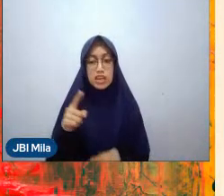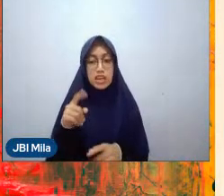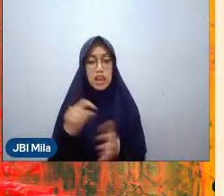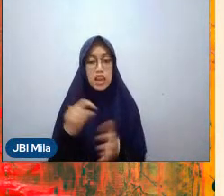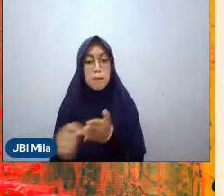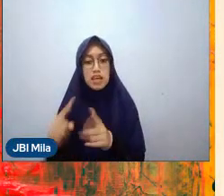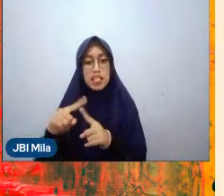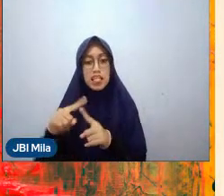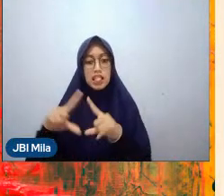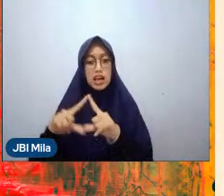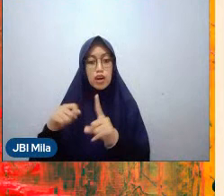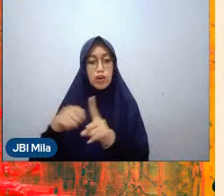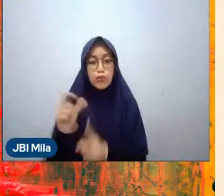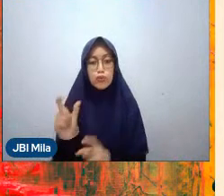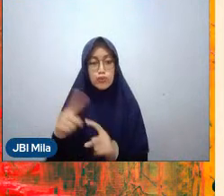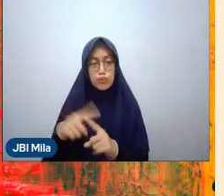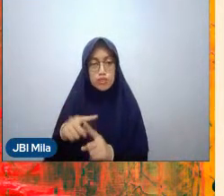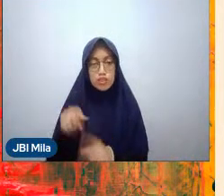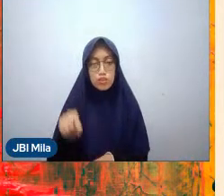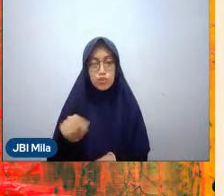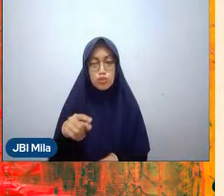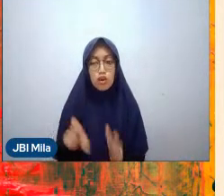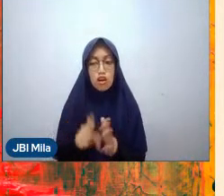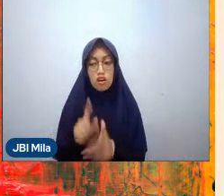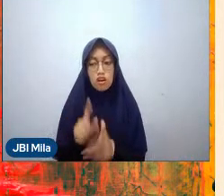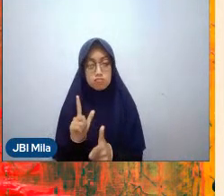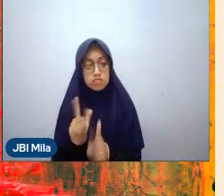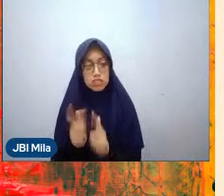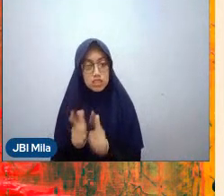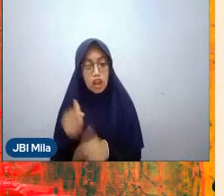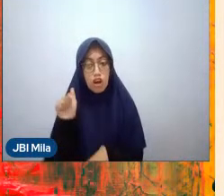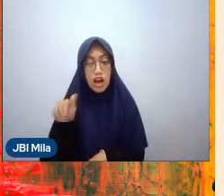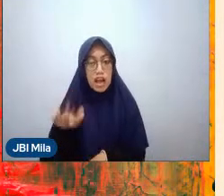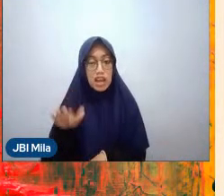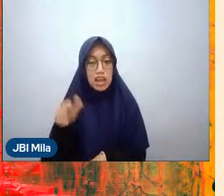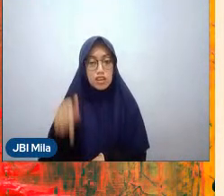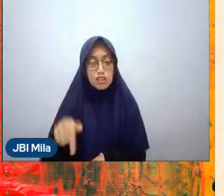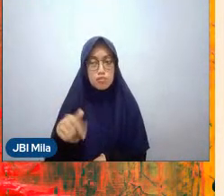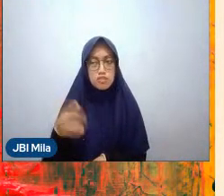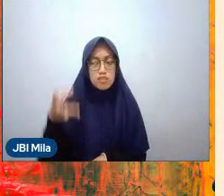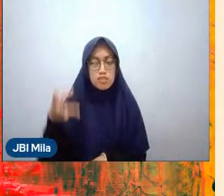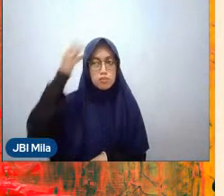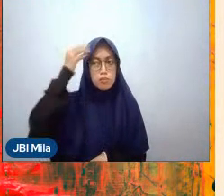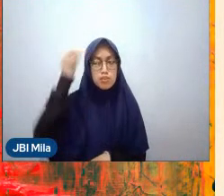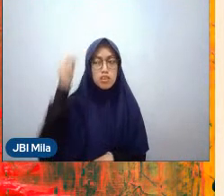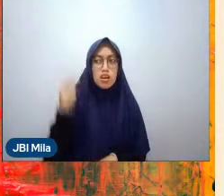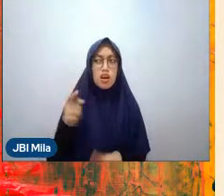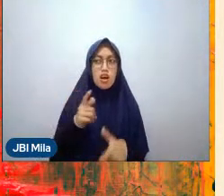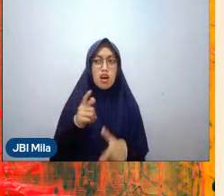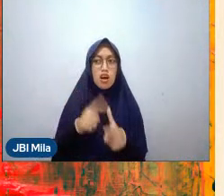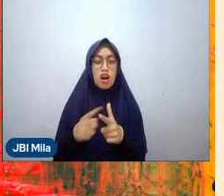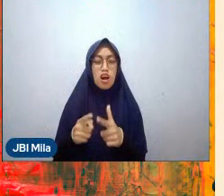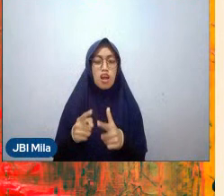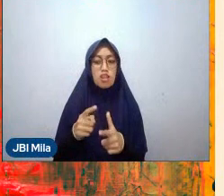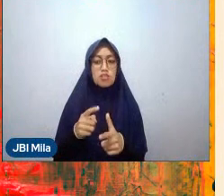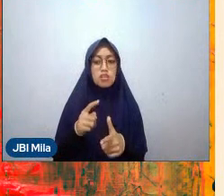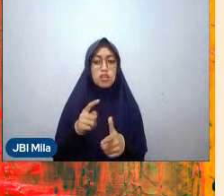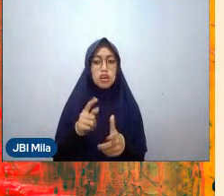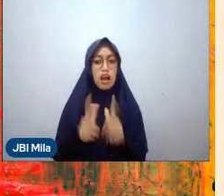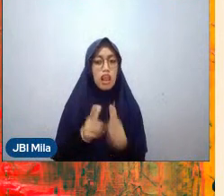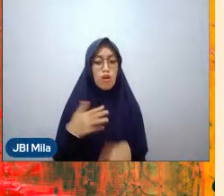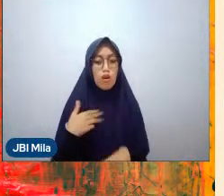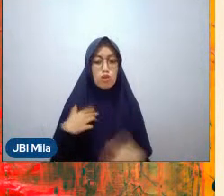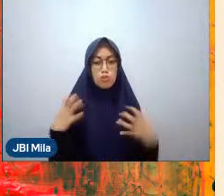nanti bergetar lagi tubuhnya, dia bisa mengasosiasikan, oh saya sedang takut, seperti itu.